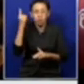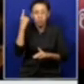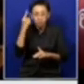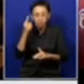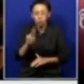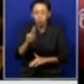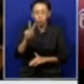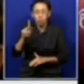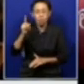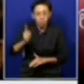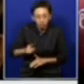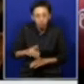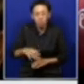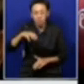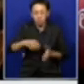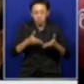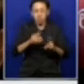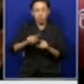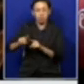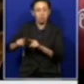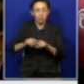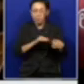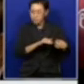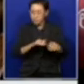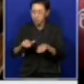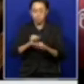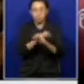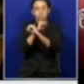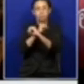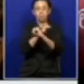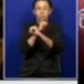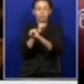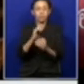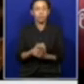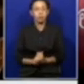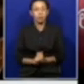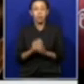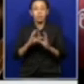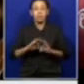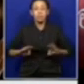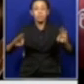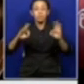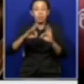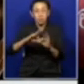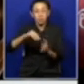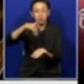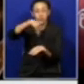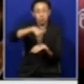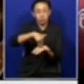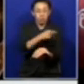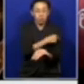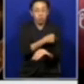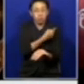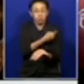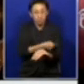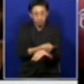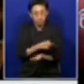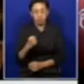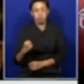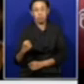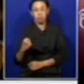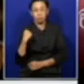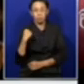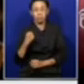องมีท่าเรือพอร์ตต่างๆต้องมีและที่สำคัญก็คือเราต้องสร้าง medical ของเรื่องการแพทย์ให้เข้มแข็งรว